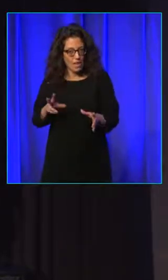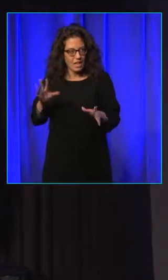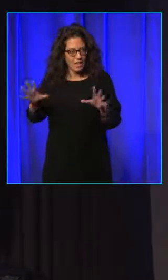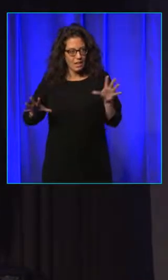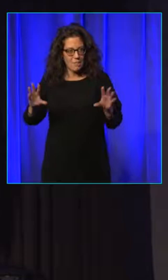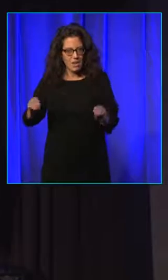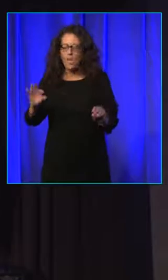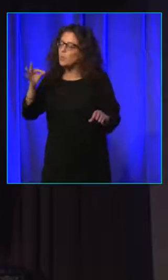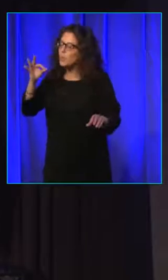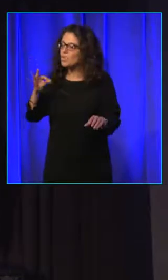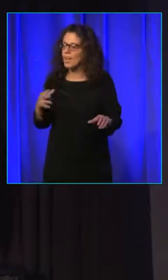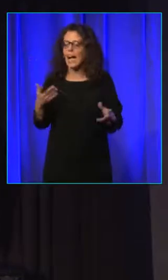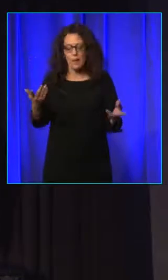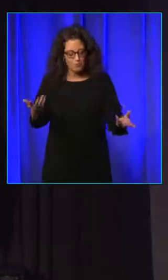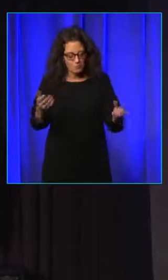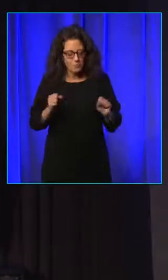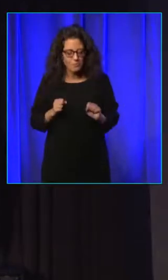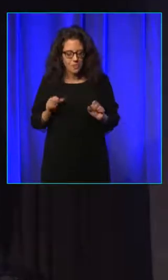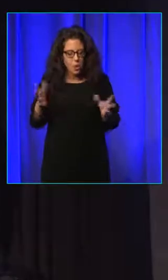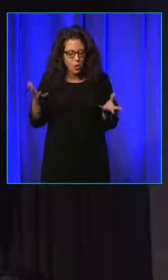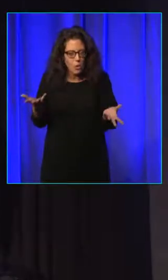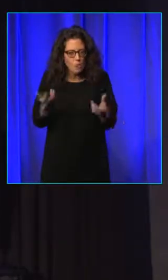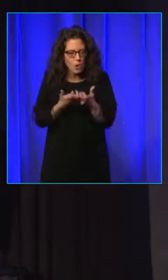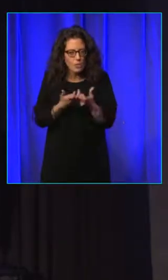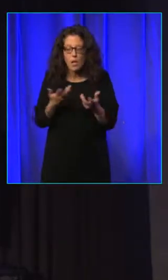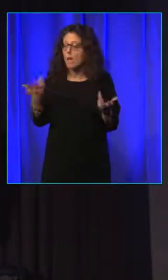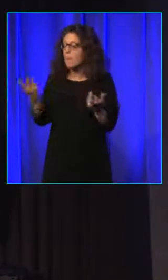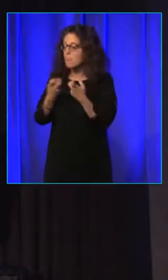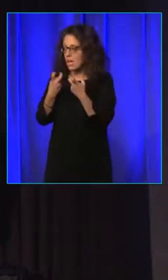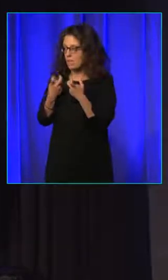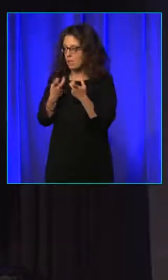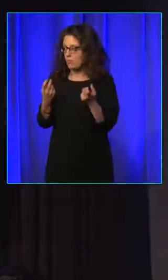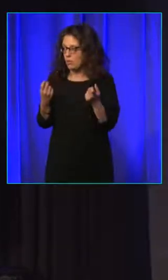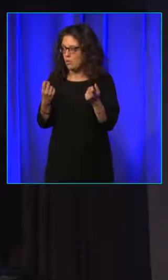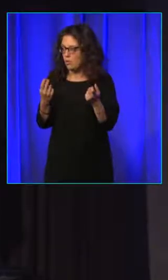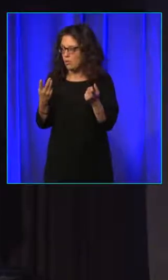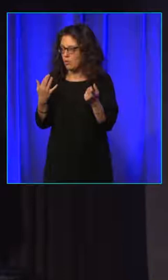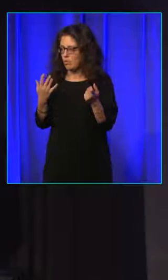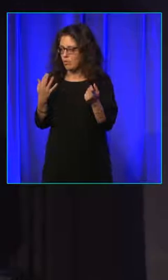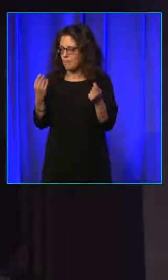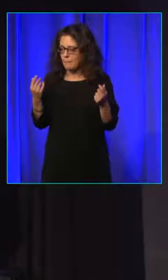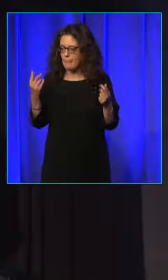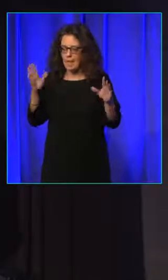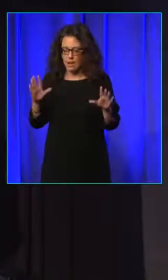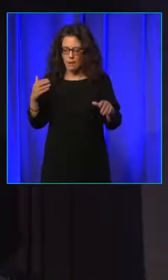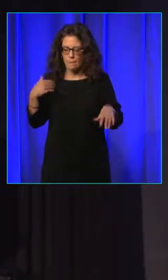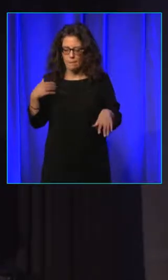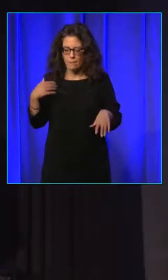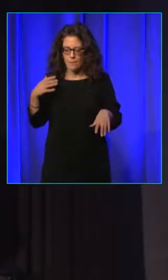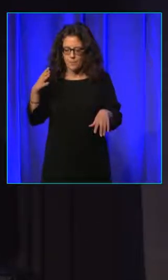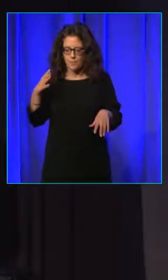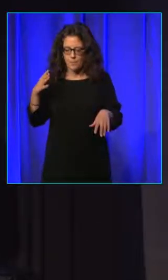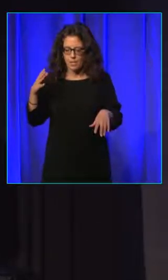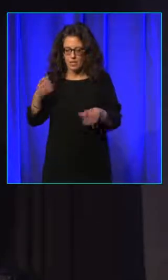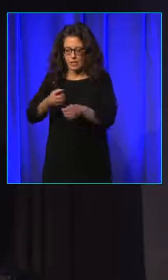bah oui, parce que je me dis la manière... Alors, comment tu te dis? Par exemple, N'importe quoi, place ta main, enfin ta raquette